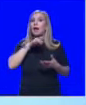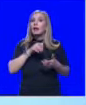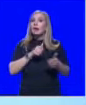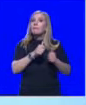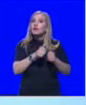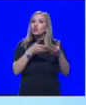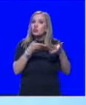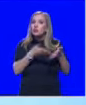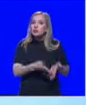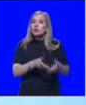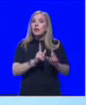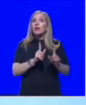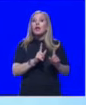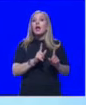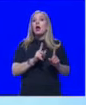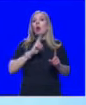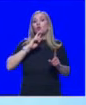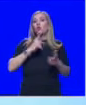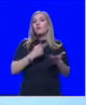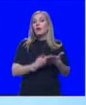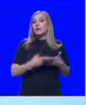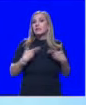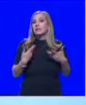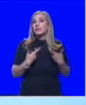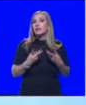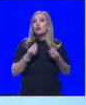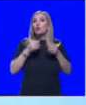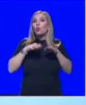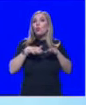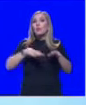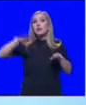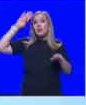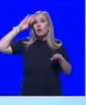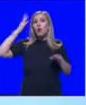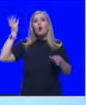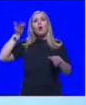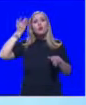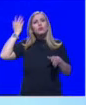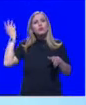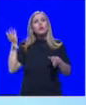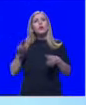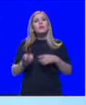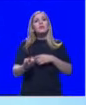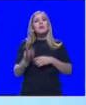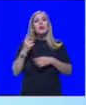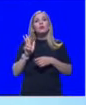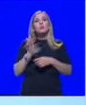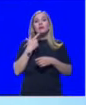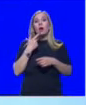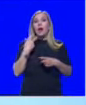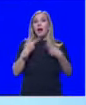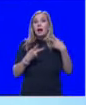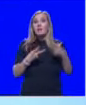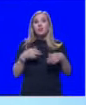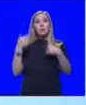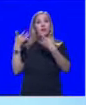които стари машини не отговарят на техническите изисквания на сухопътни войски още от нивото към 2018 година. А ги виждаме, че на фронта